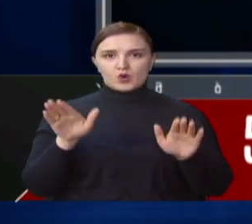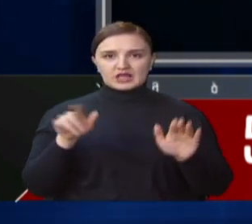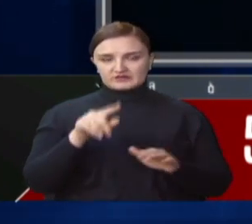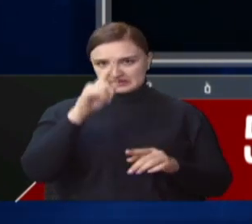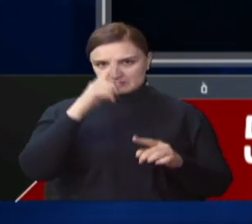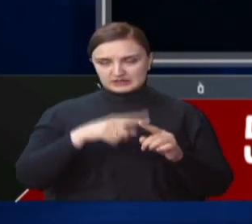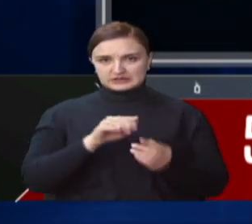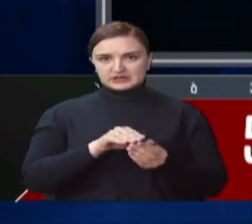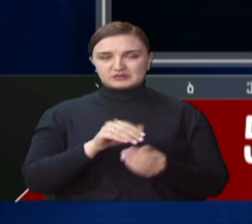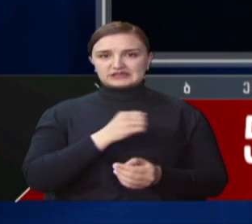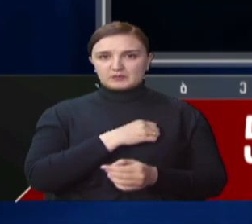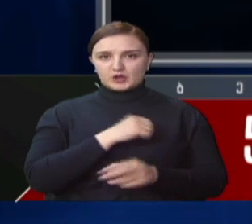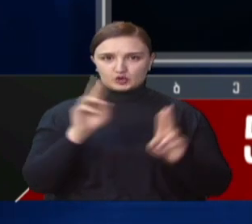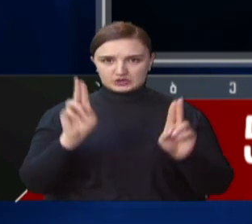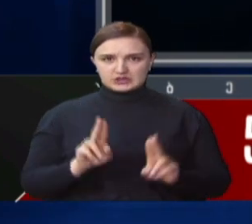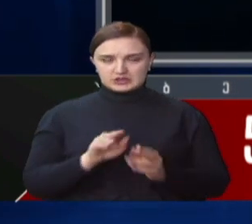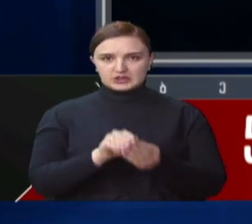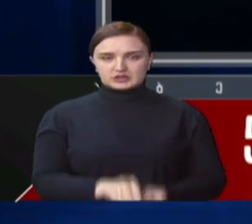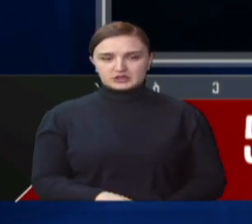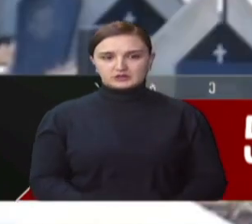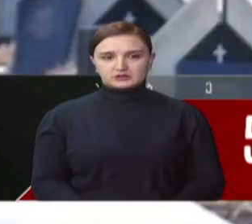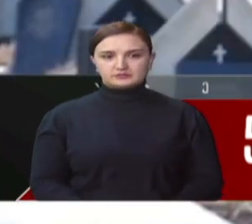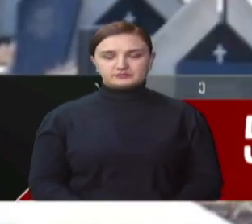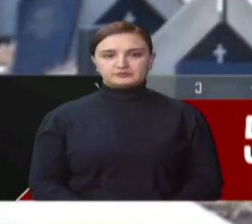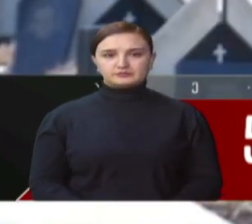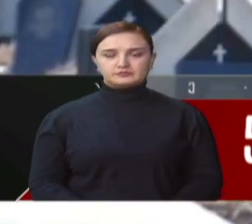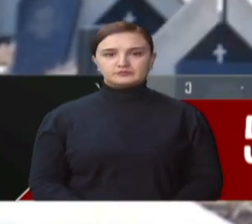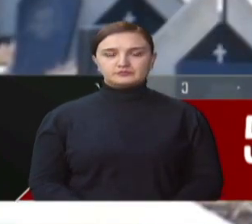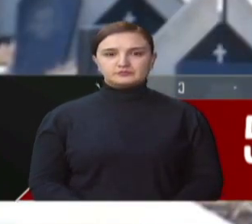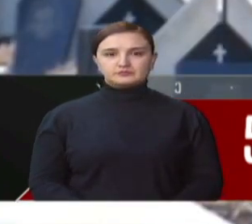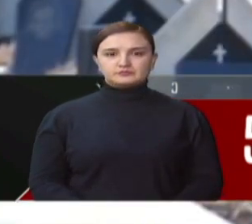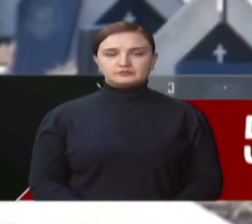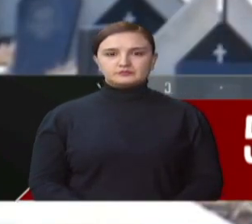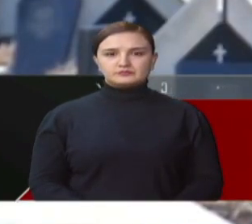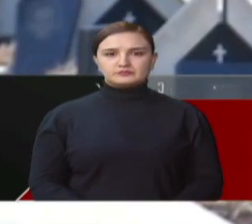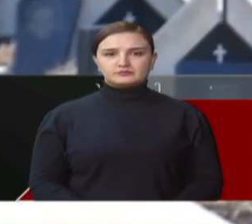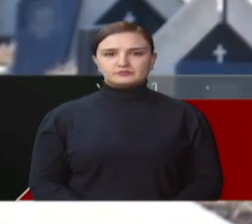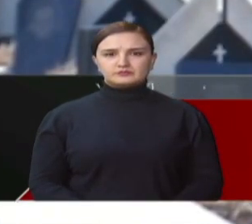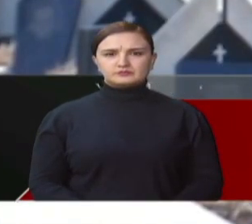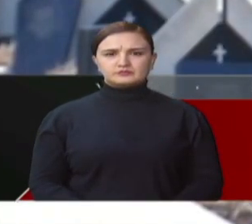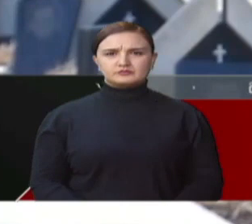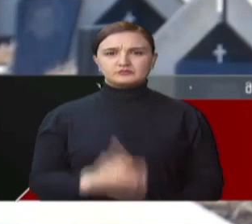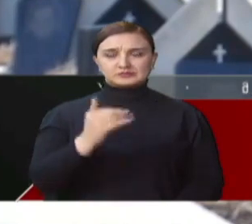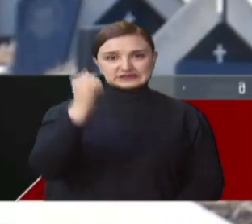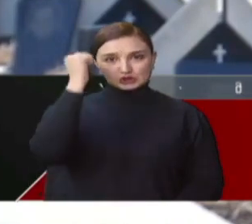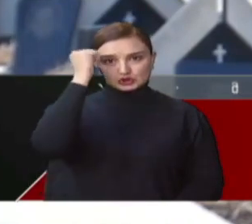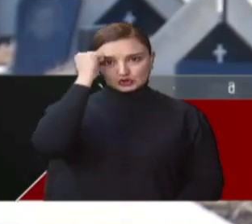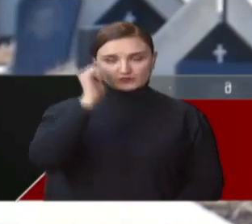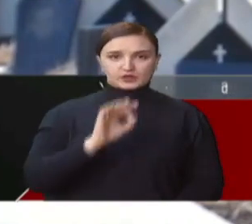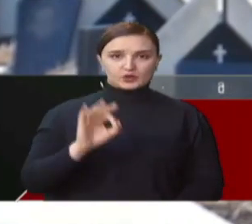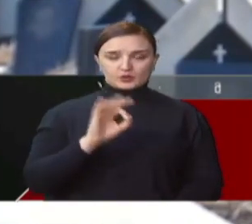ძმათა სასაფლაოზე სამხედრო პატივით დაკრძალეს. სულს ქედი მოვიყვა, რომ ისი ხსოვნის წინაშე და კიდევ ერთხელ განვაცხადო,